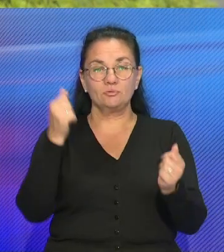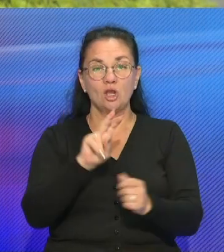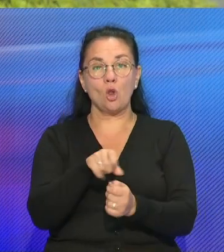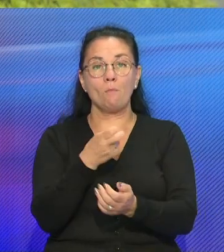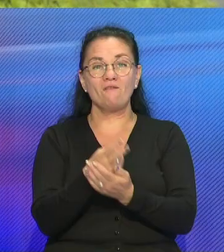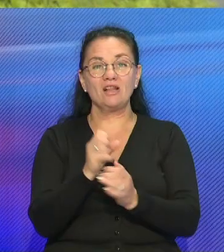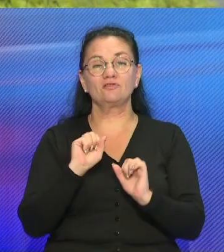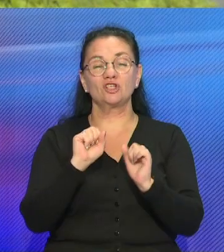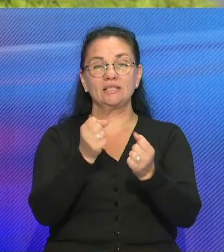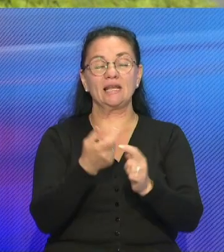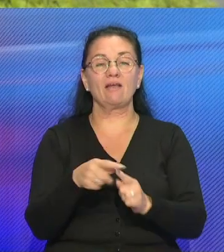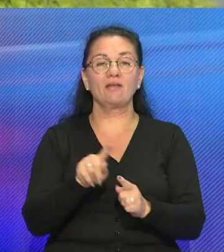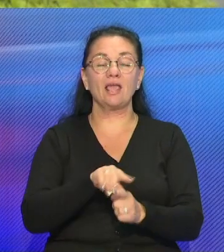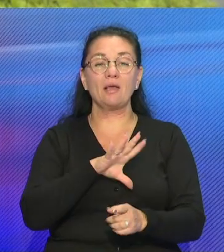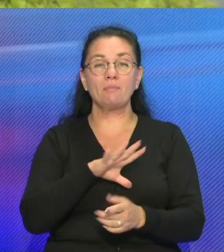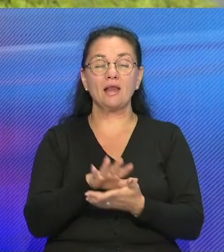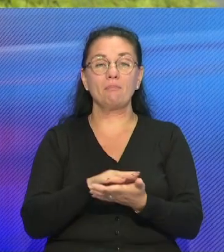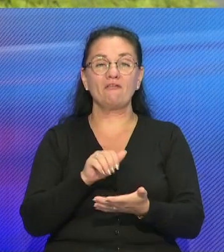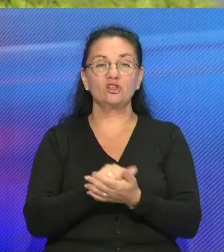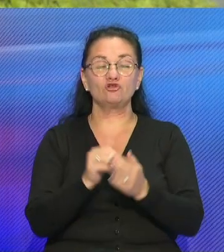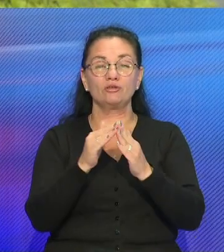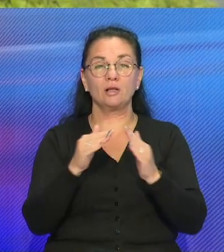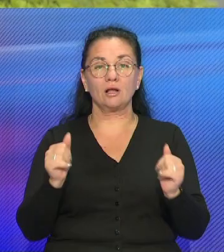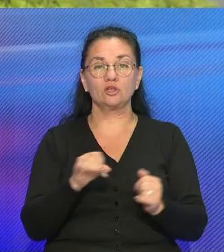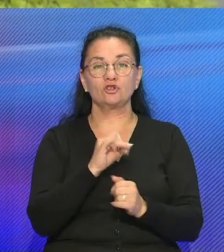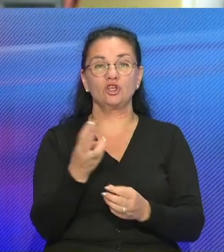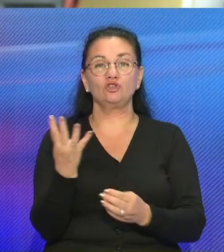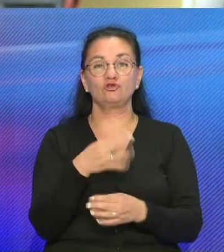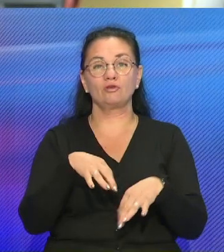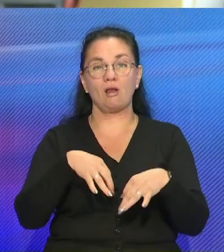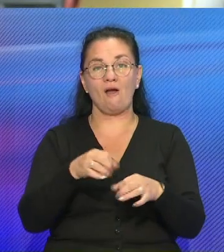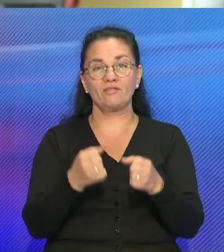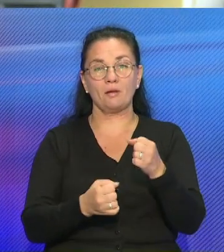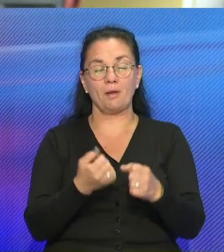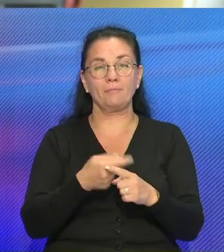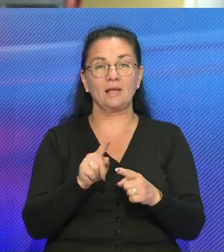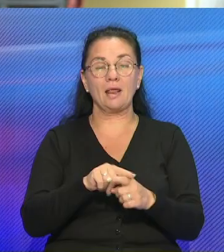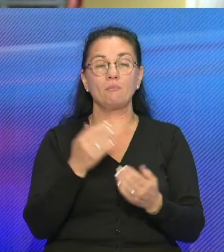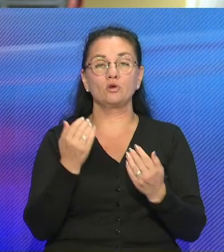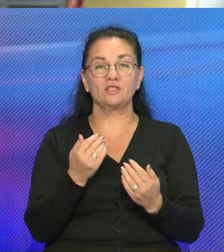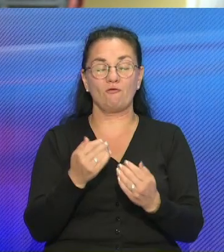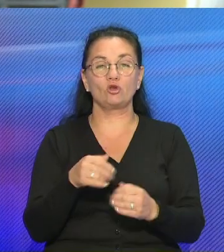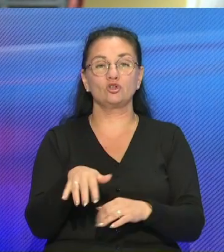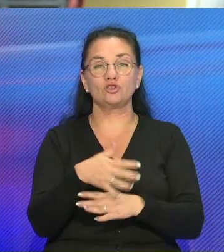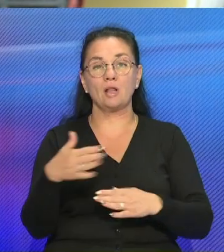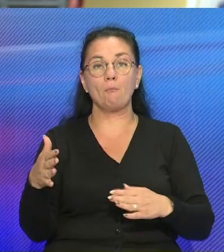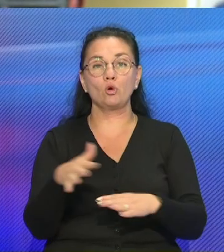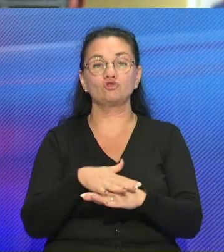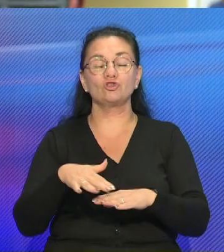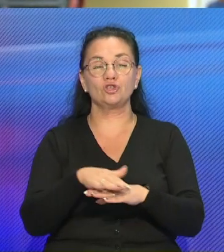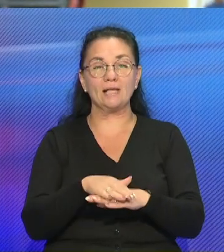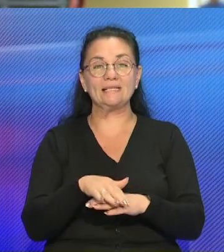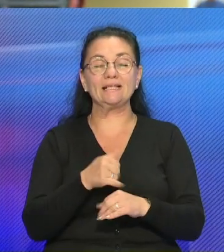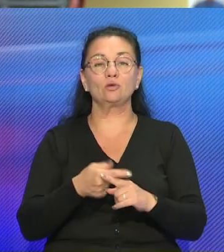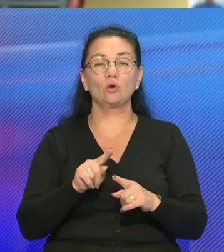Из-за стихии были повреждены кровли двух жилых домов и 4 автомобиля. По данным Белгидромеда, сегодня на большей части территории Гродненской